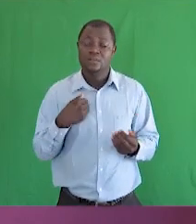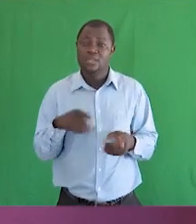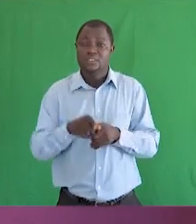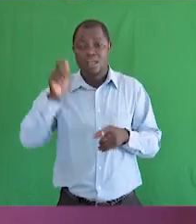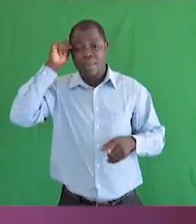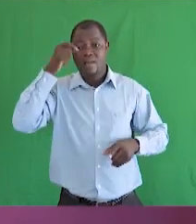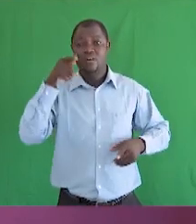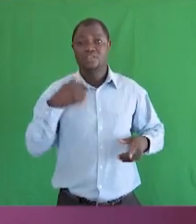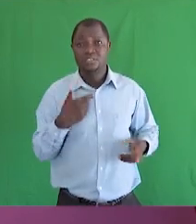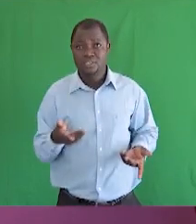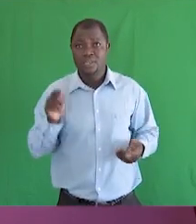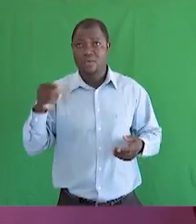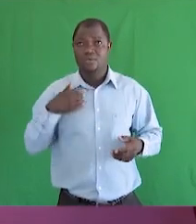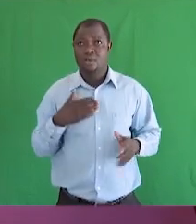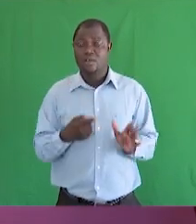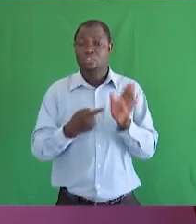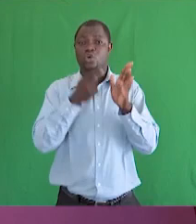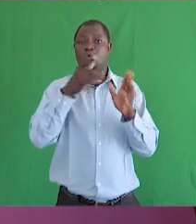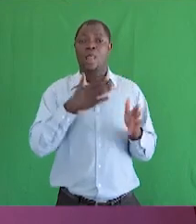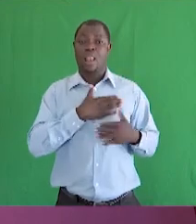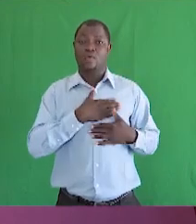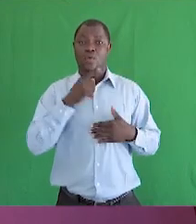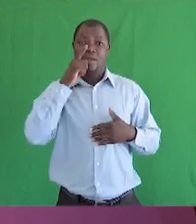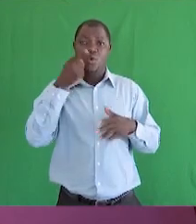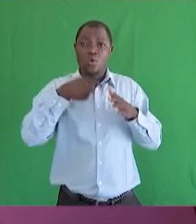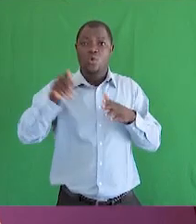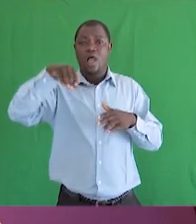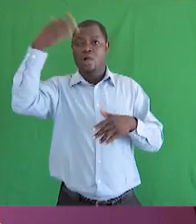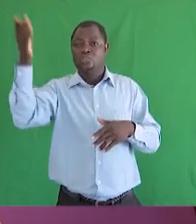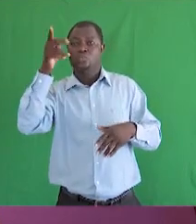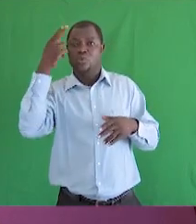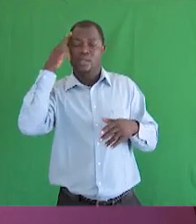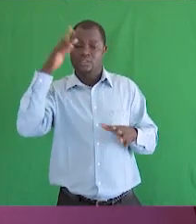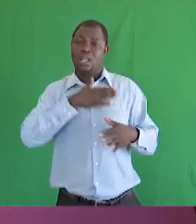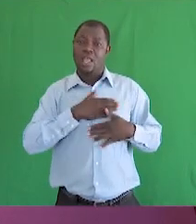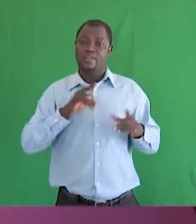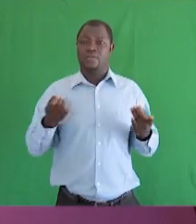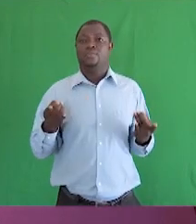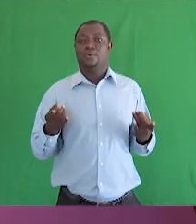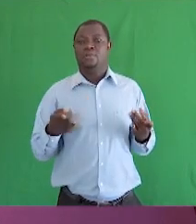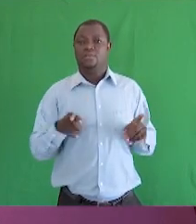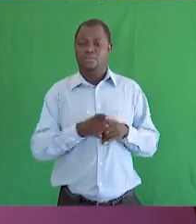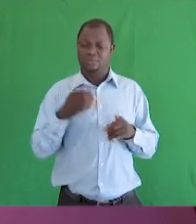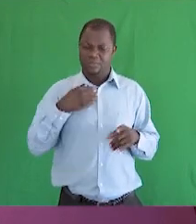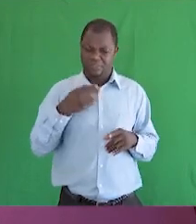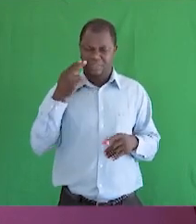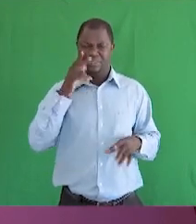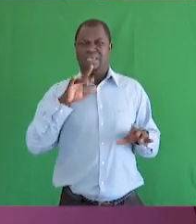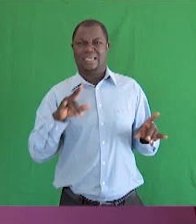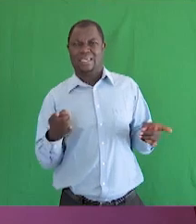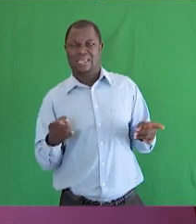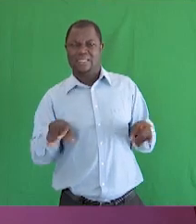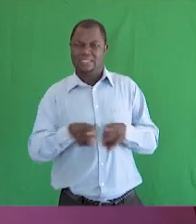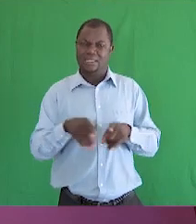wako ndakukuratidza rudo kuita kuti paunobuda kunze uko unoziva kuti rudo rwakaita sei asi isu tinogona kuona kuti kunoku